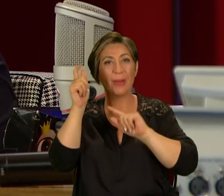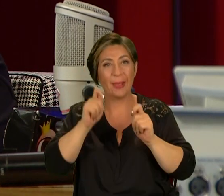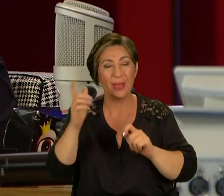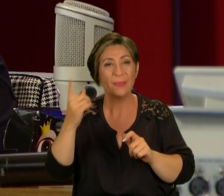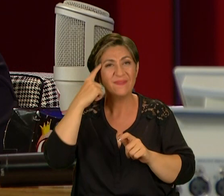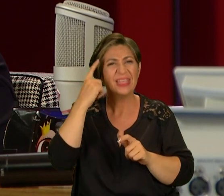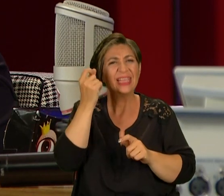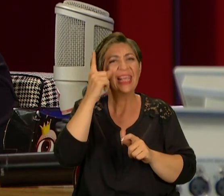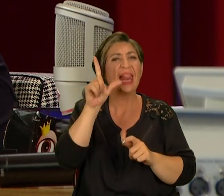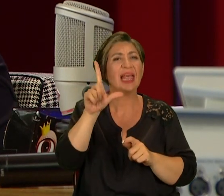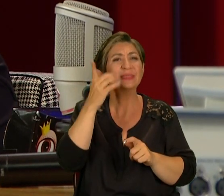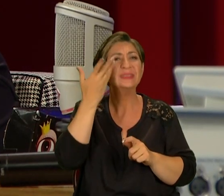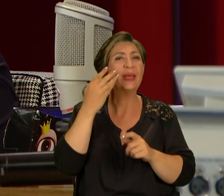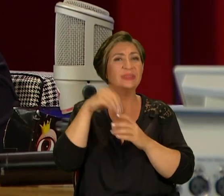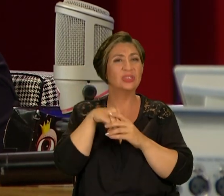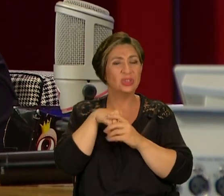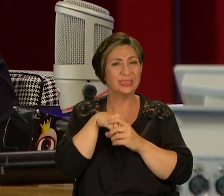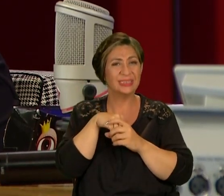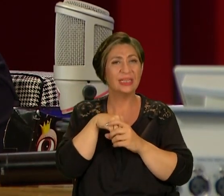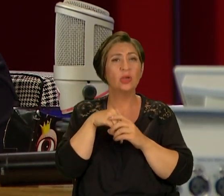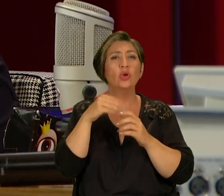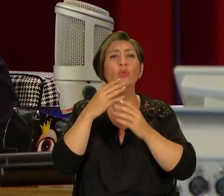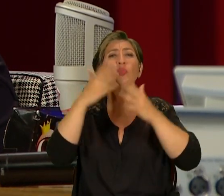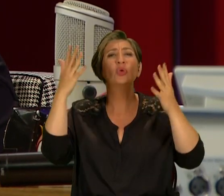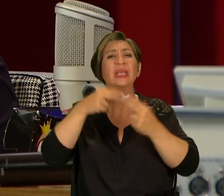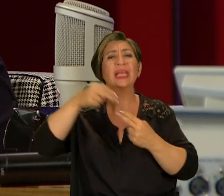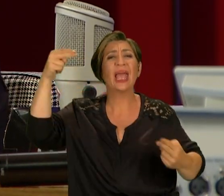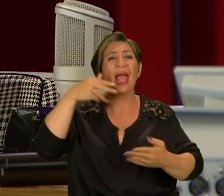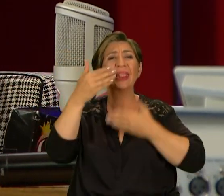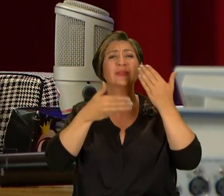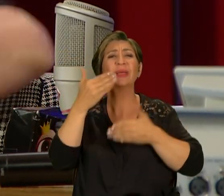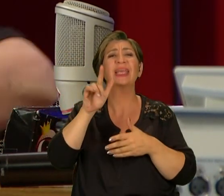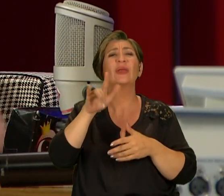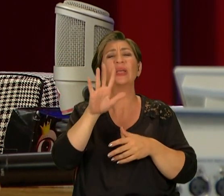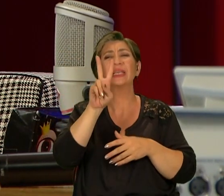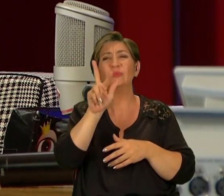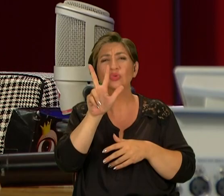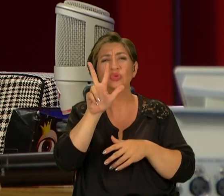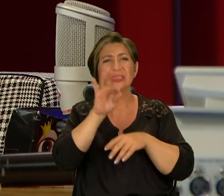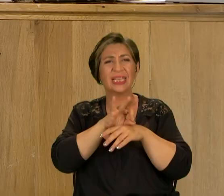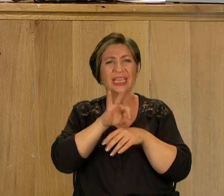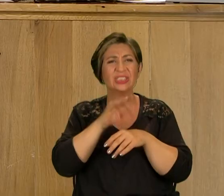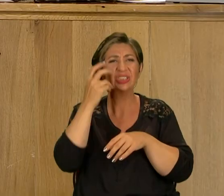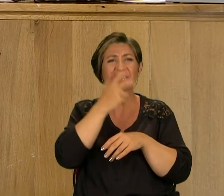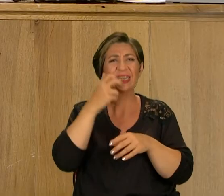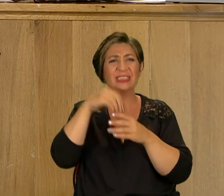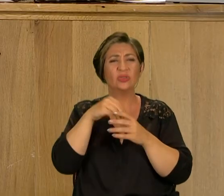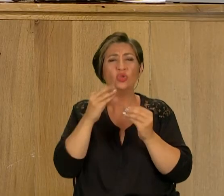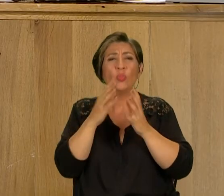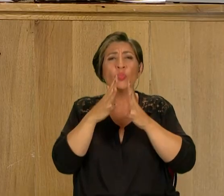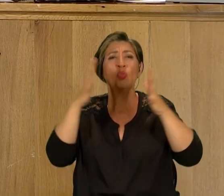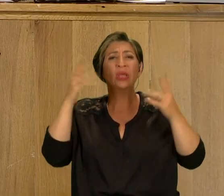bir fikir gerekiyor gerçekten izlenmesi için aslında. Büyük hikayeler anlatmaya gerek yok. 2,5-3 dakikalık şarkıların içine çok